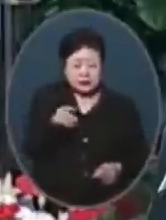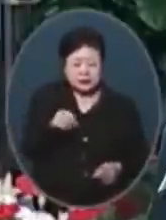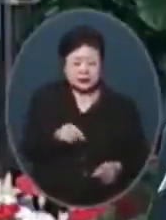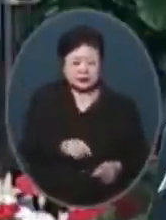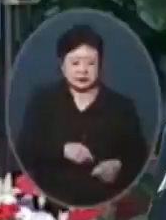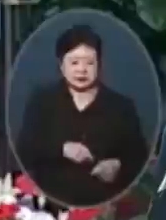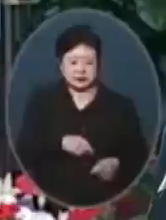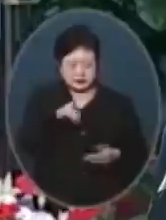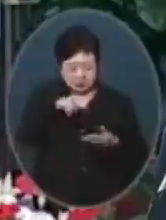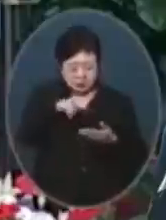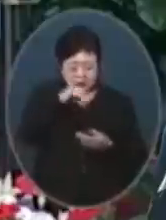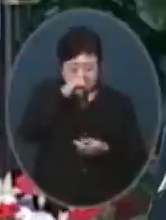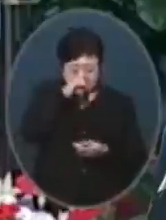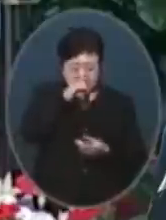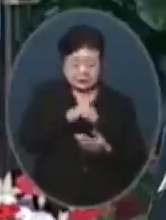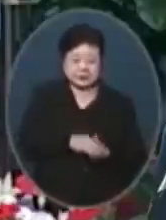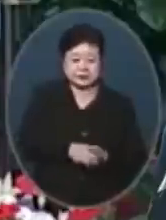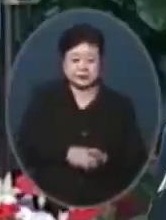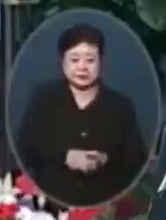12절로 13절.